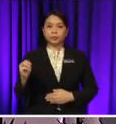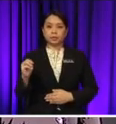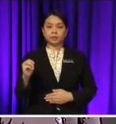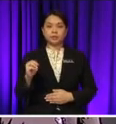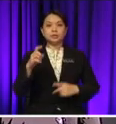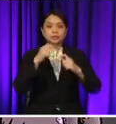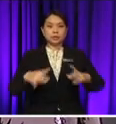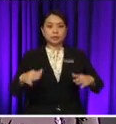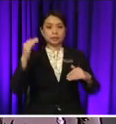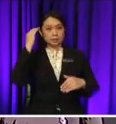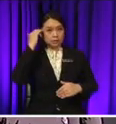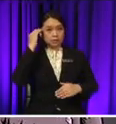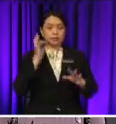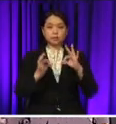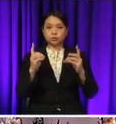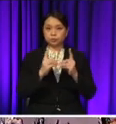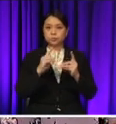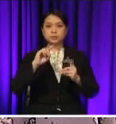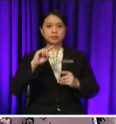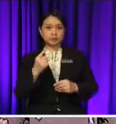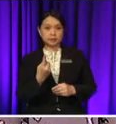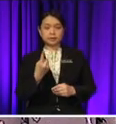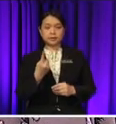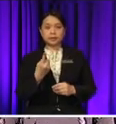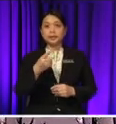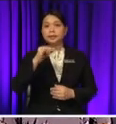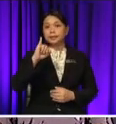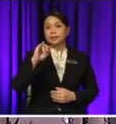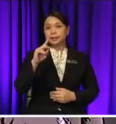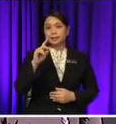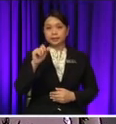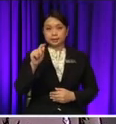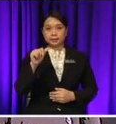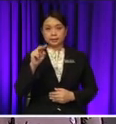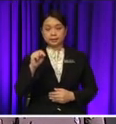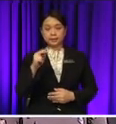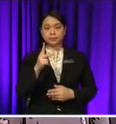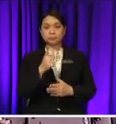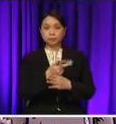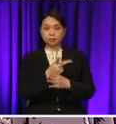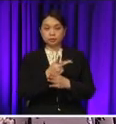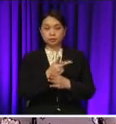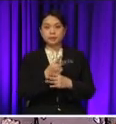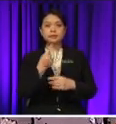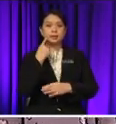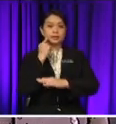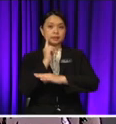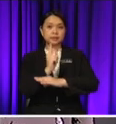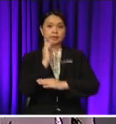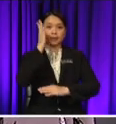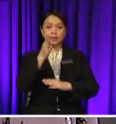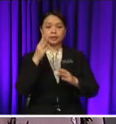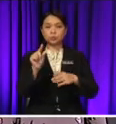udah Bila jumpa saja ikatan ini bagian ini atau maklu Mat ini akan digunakan untuk